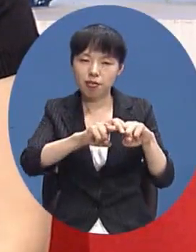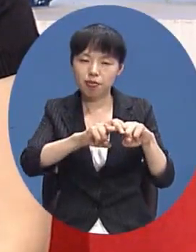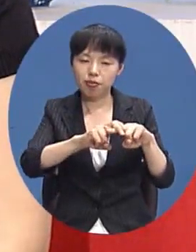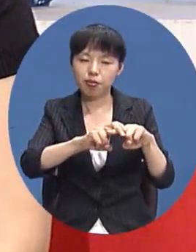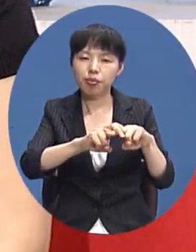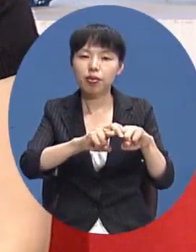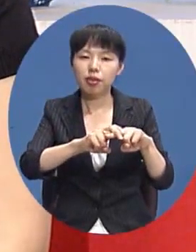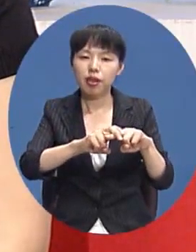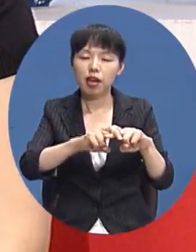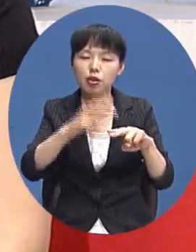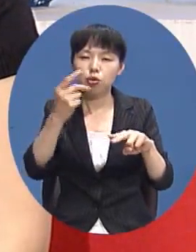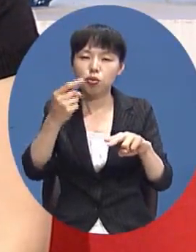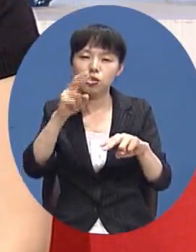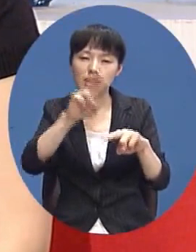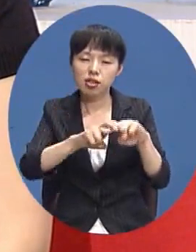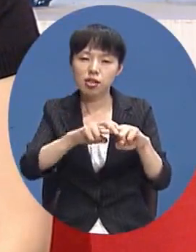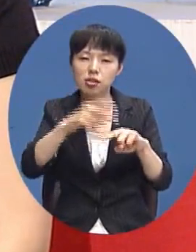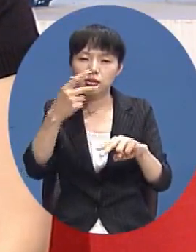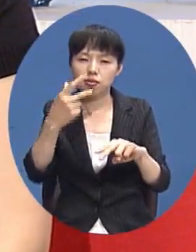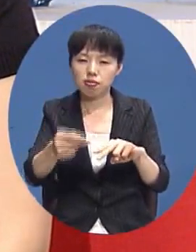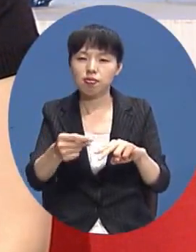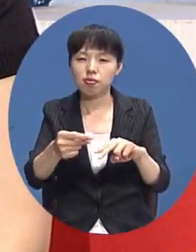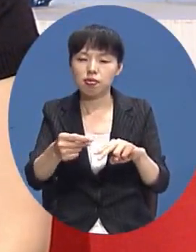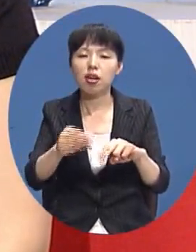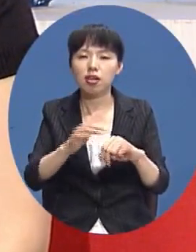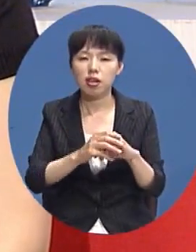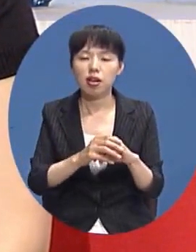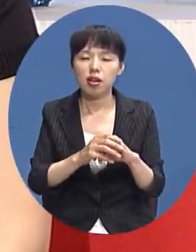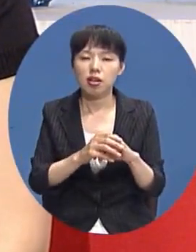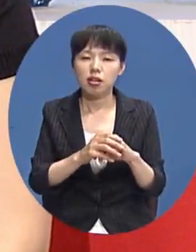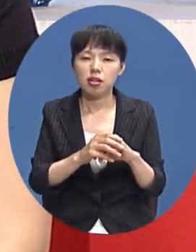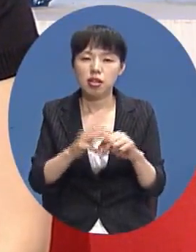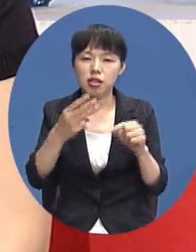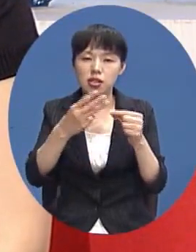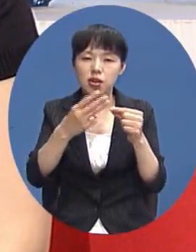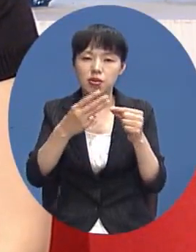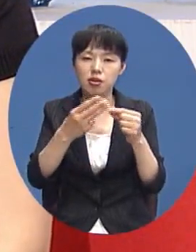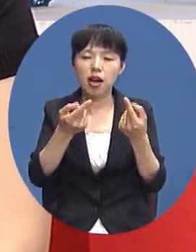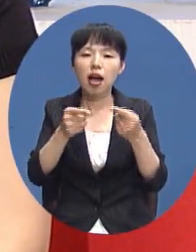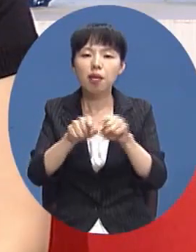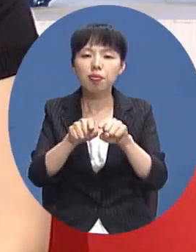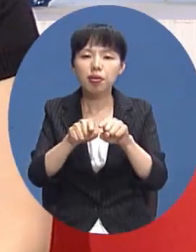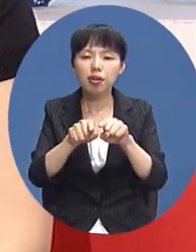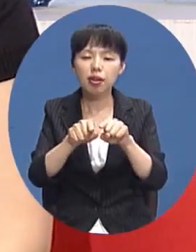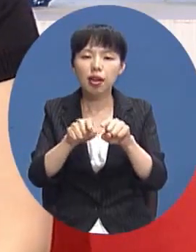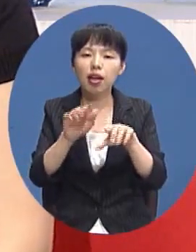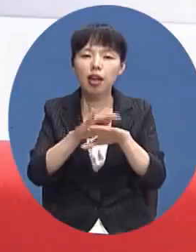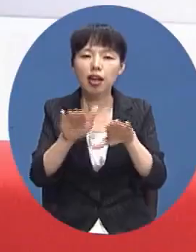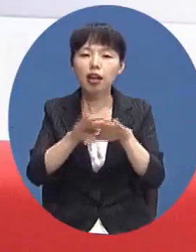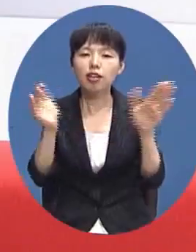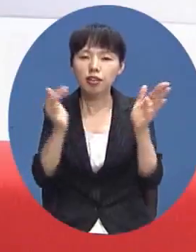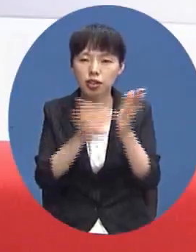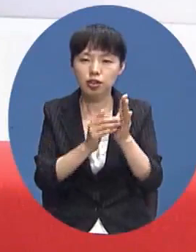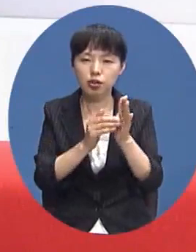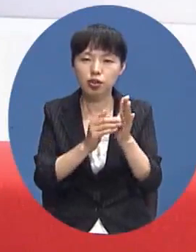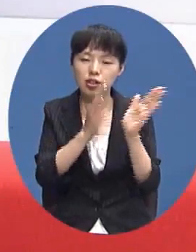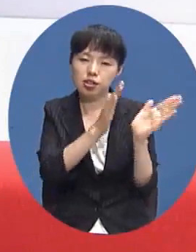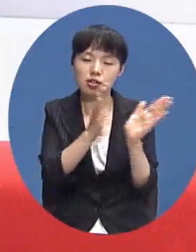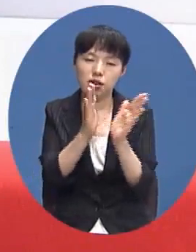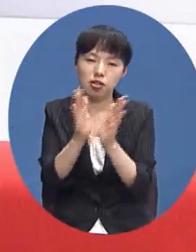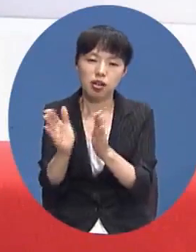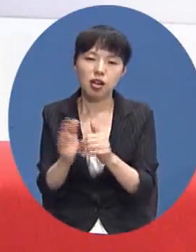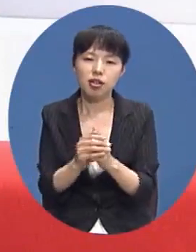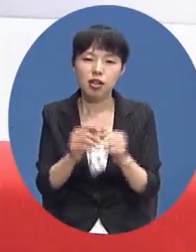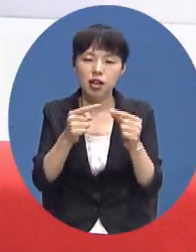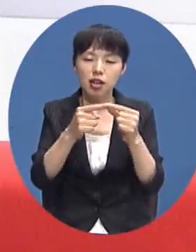본다. 그리고 세 번째는 변기를 다 배변 본 다음에 같이 치운다예요. 같이 치운다. 그런데 이